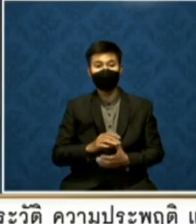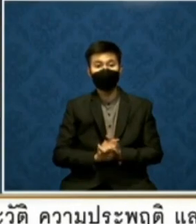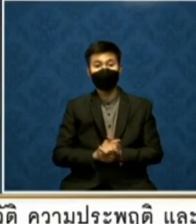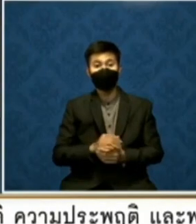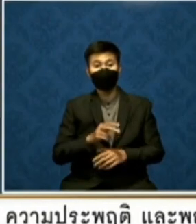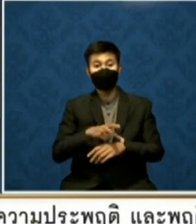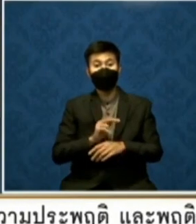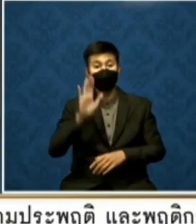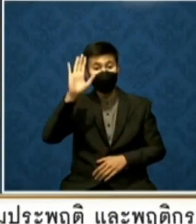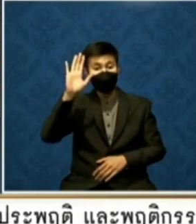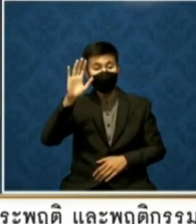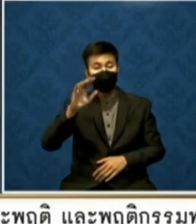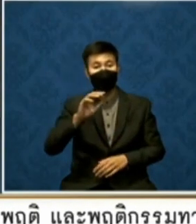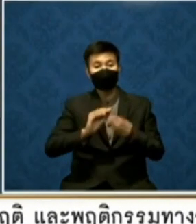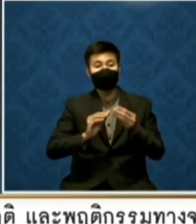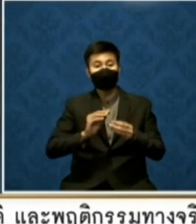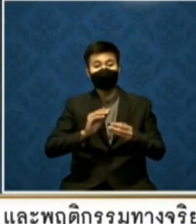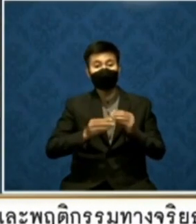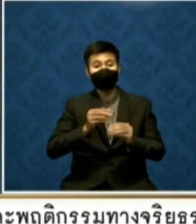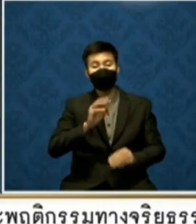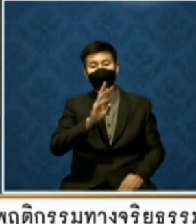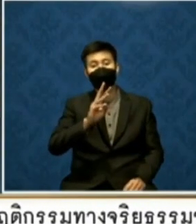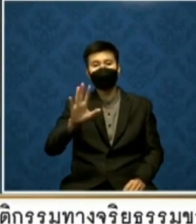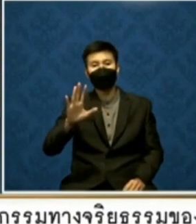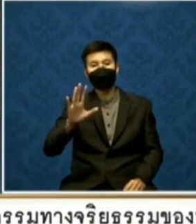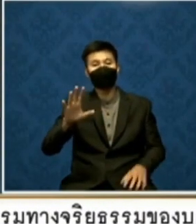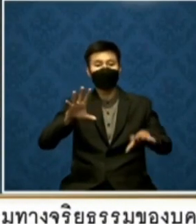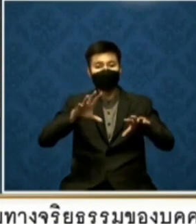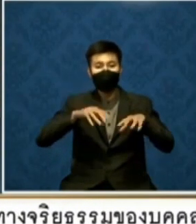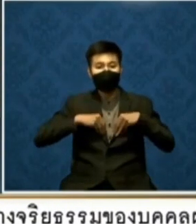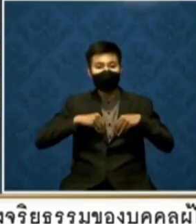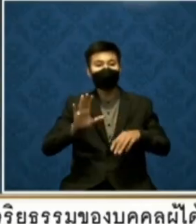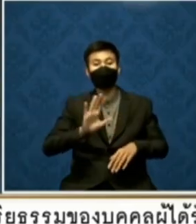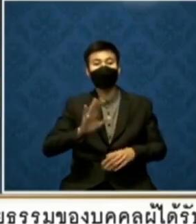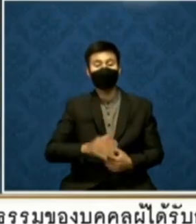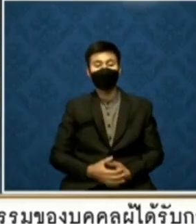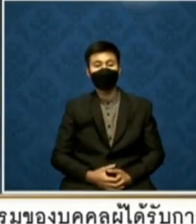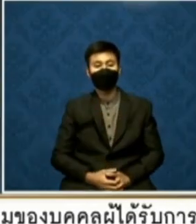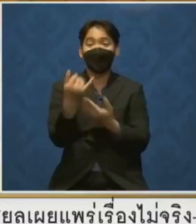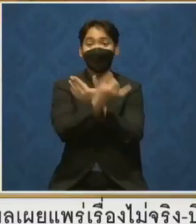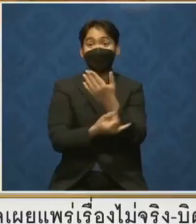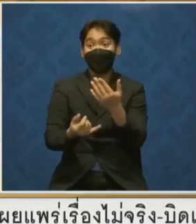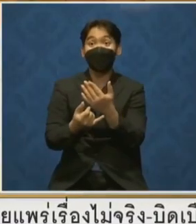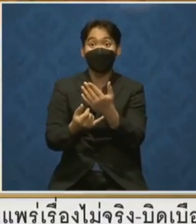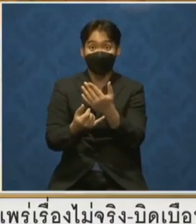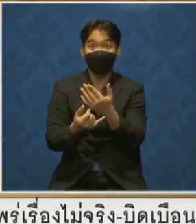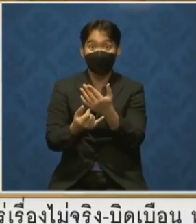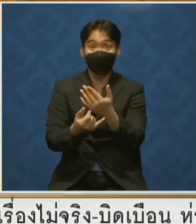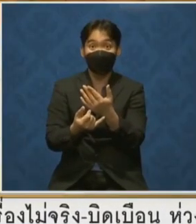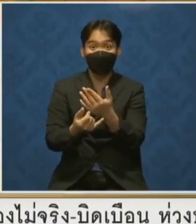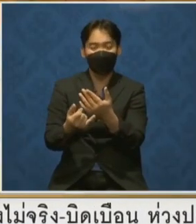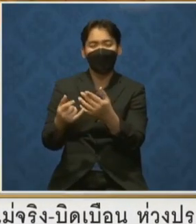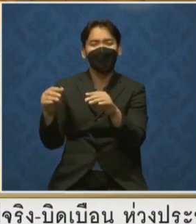มิ.ย.นี้เวลา 14:00นที่ห้องประชุมงบประมาณนะคะจากนั้นพลเอกประยุทธ์จันทร์โอชานายกรัฐมนตรี